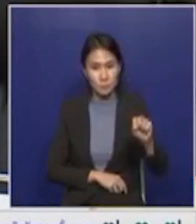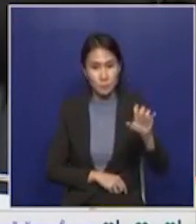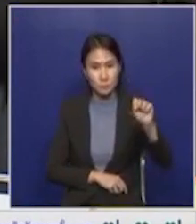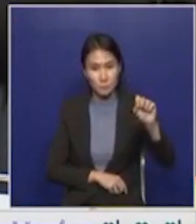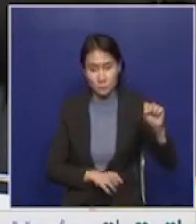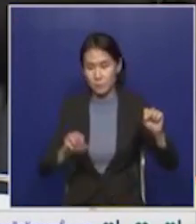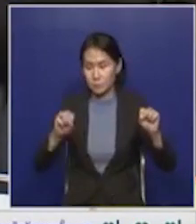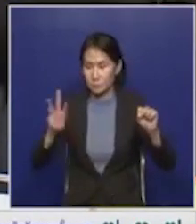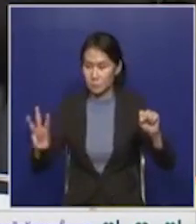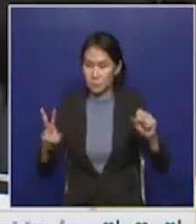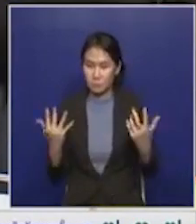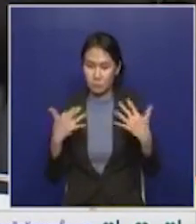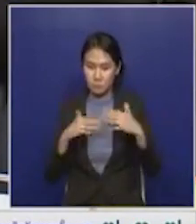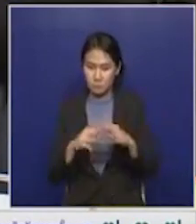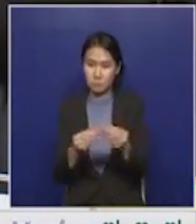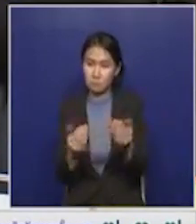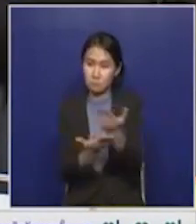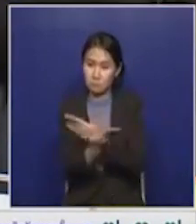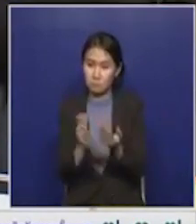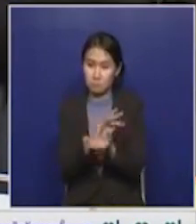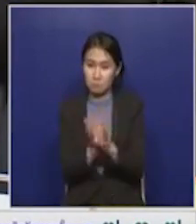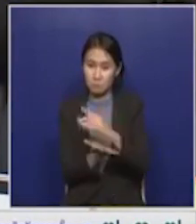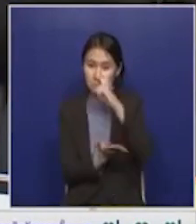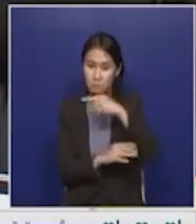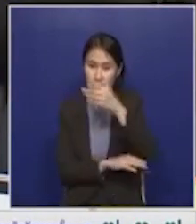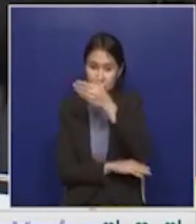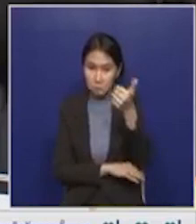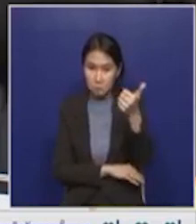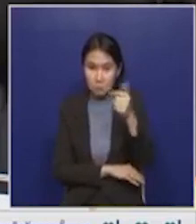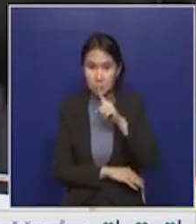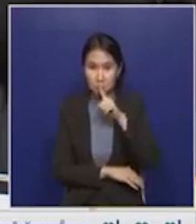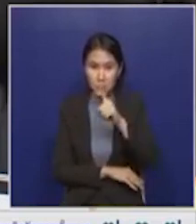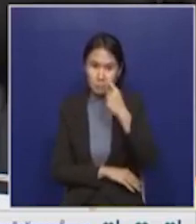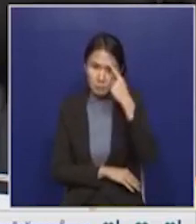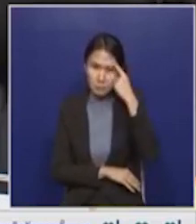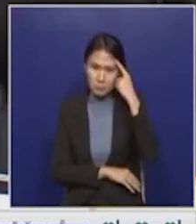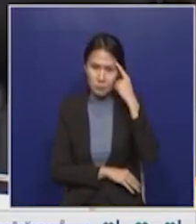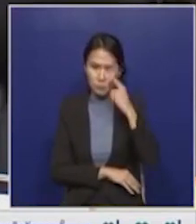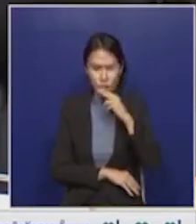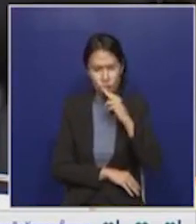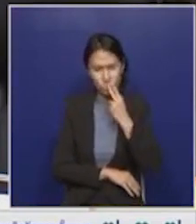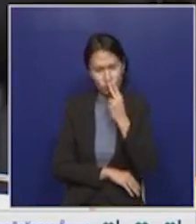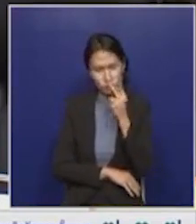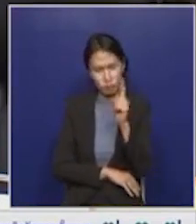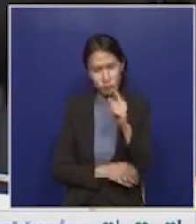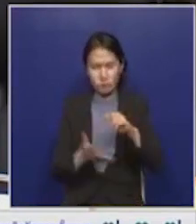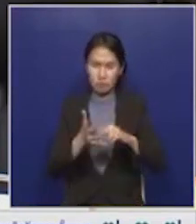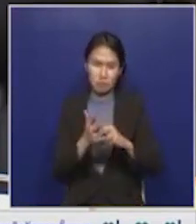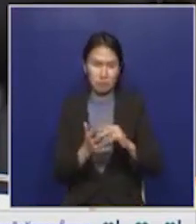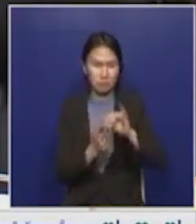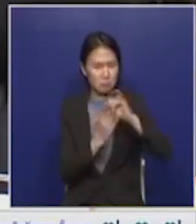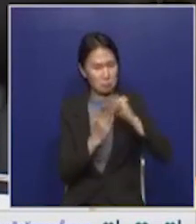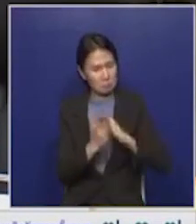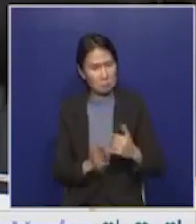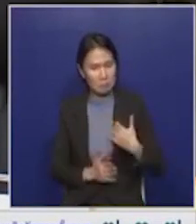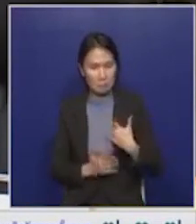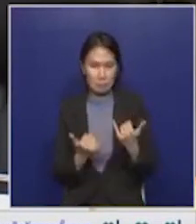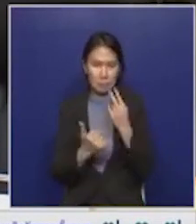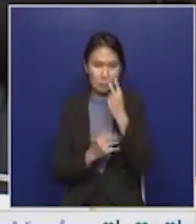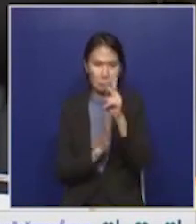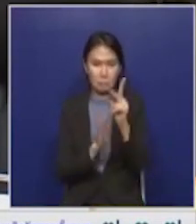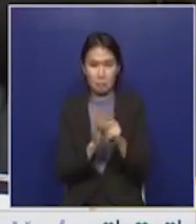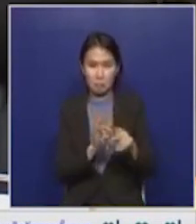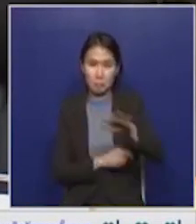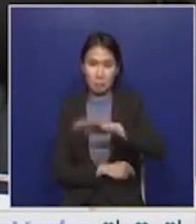พัฒนากฎหมายปฏิรูปประเทศกฎหมายประเทศมองมุมไหนก็เข้าหมดครับคะดังนั้นกฎหมายปกติ